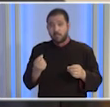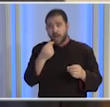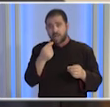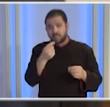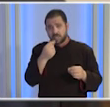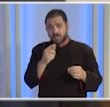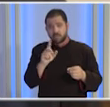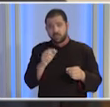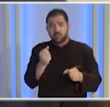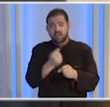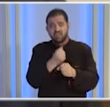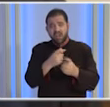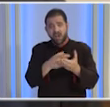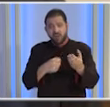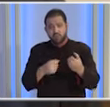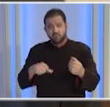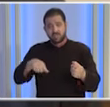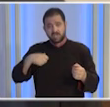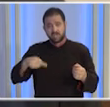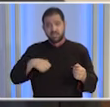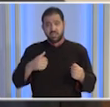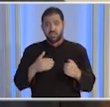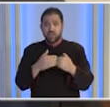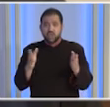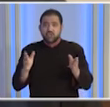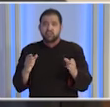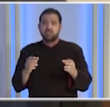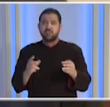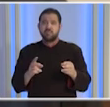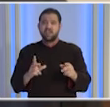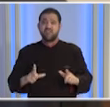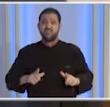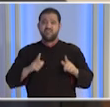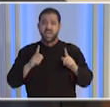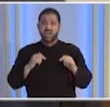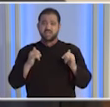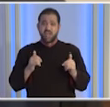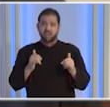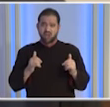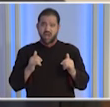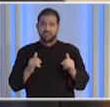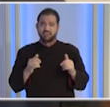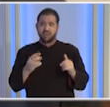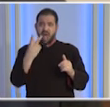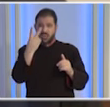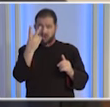că tinerii își încep viața sexuală de la vârste foarte mici și